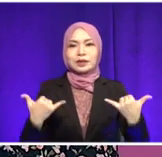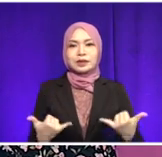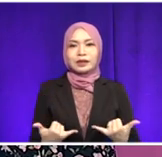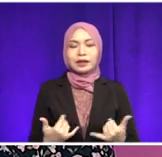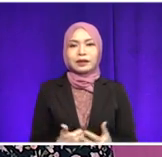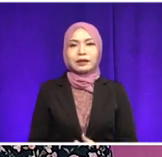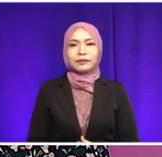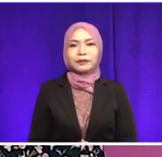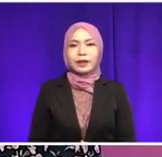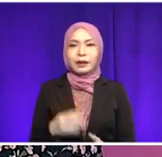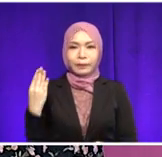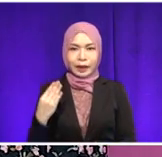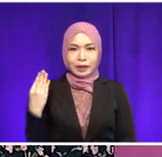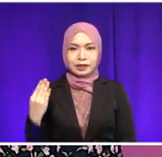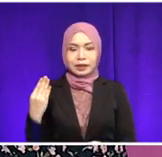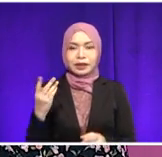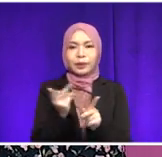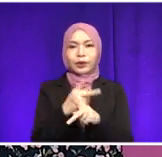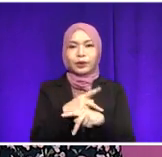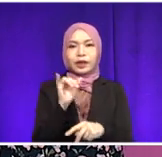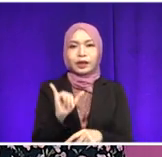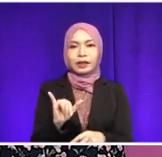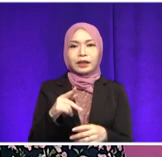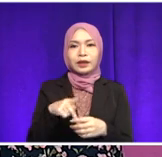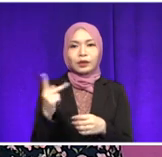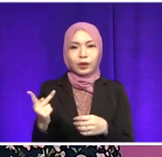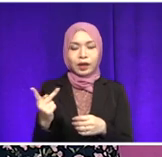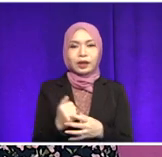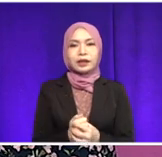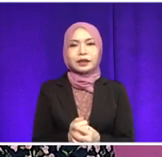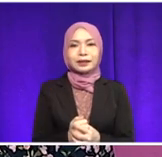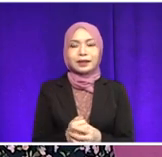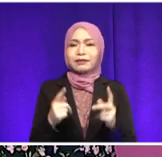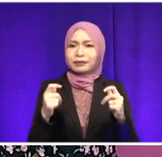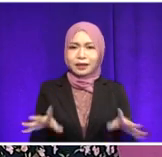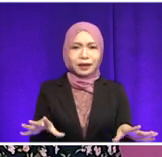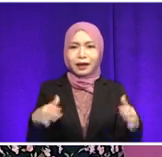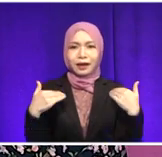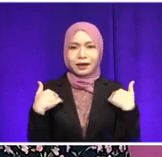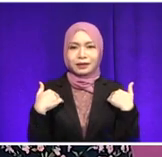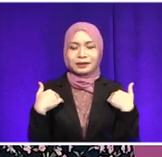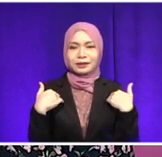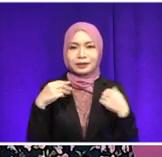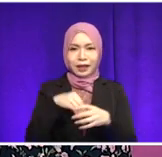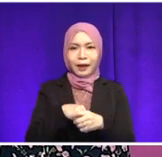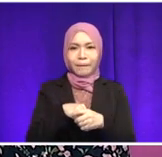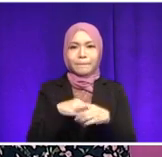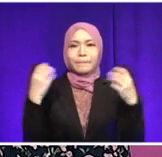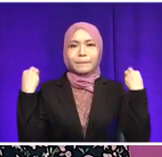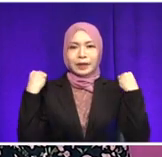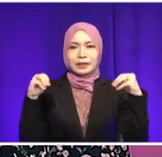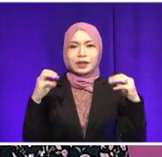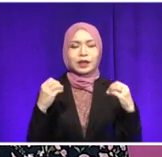produk-produk yang di inovasi maksudnya produk nih kalau kita tengok telah ada di pasaran sekian lama Tapi